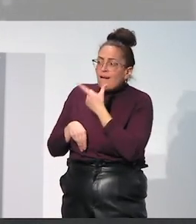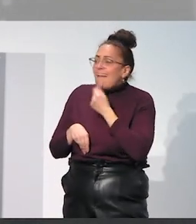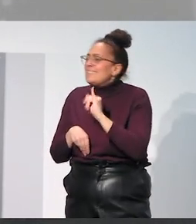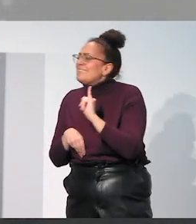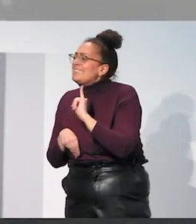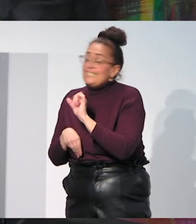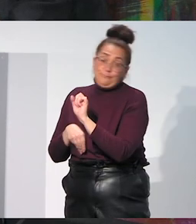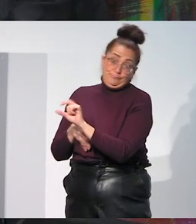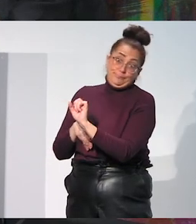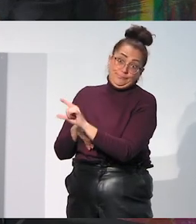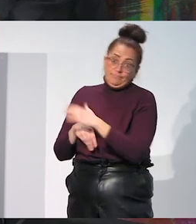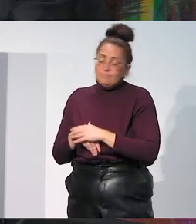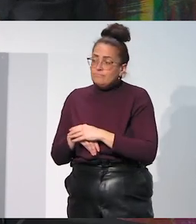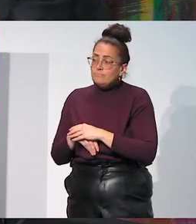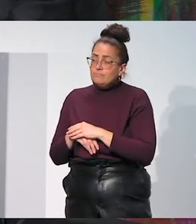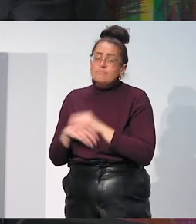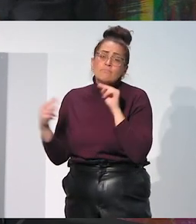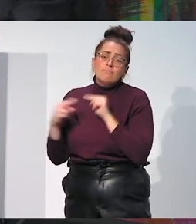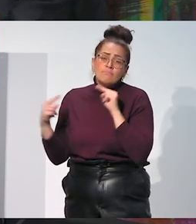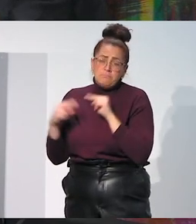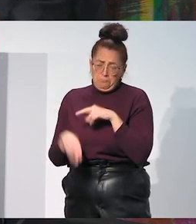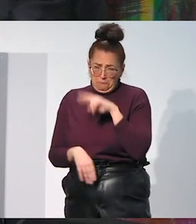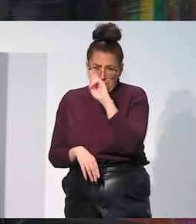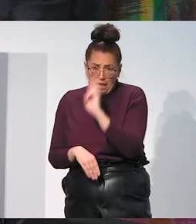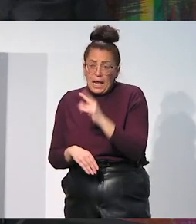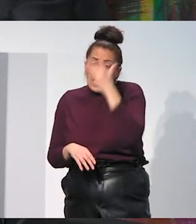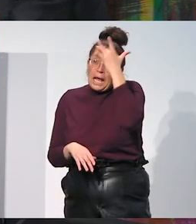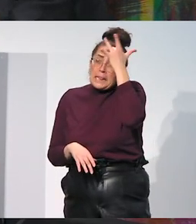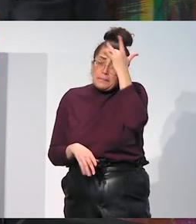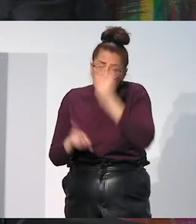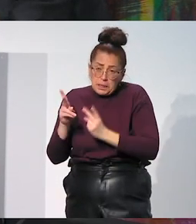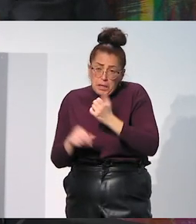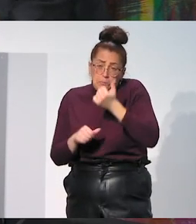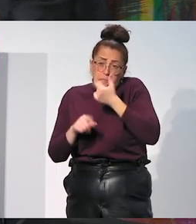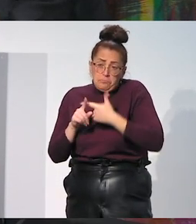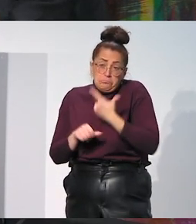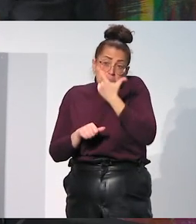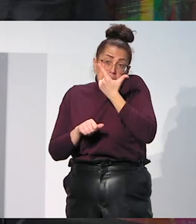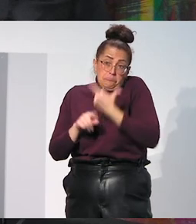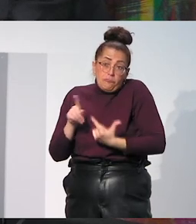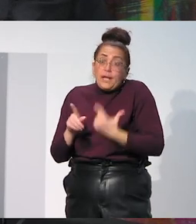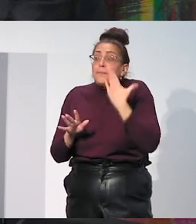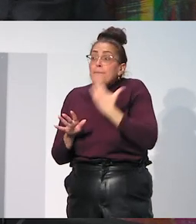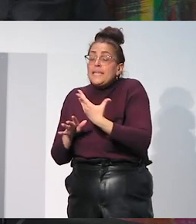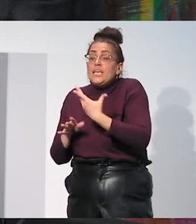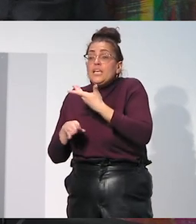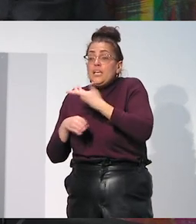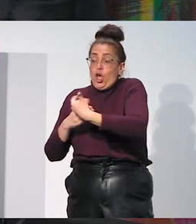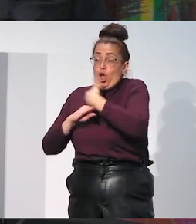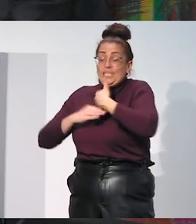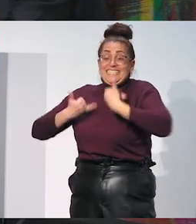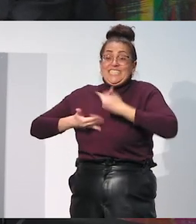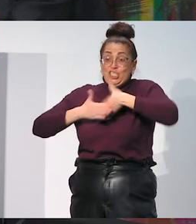presque jamais, sauf une ou deux fois l'été, pendant les vacances, quand elle est à Soulages chez son frère.